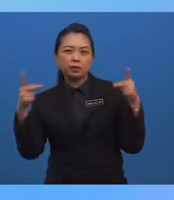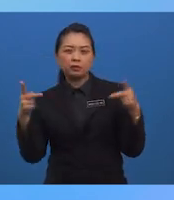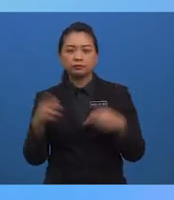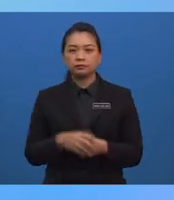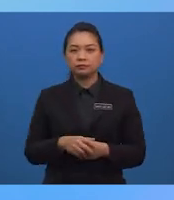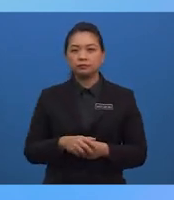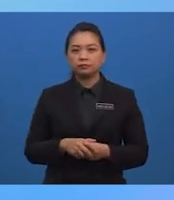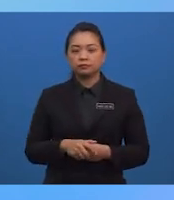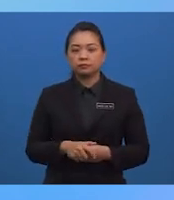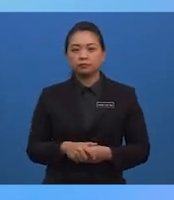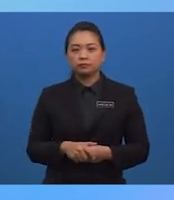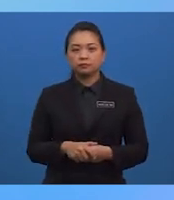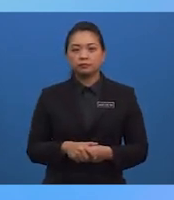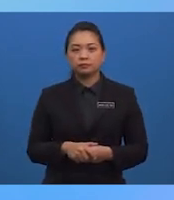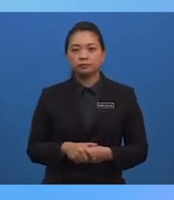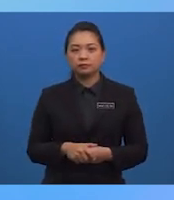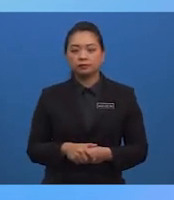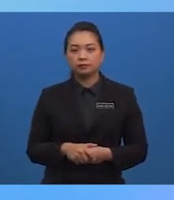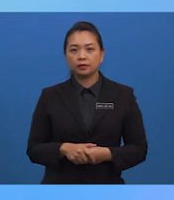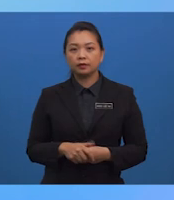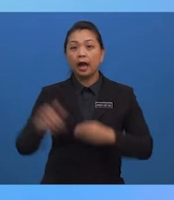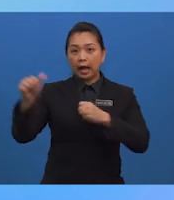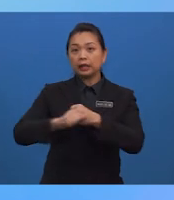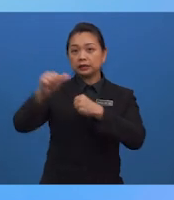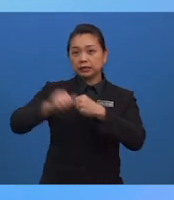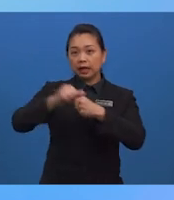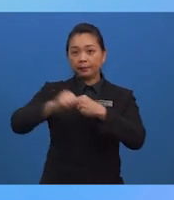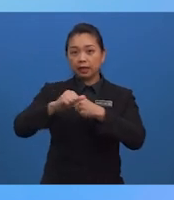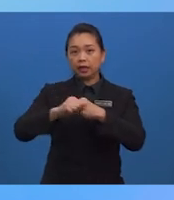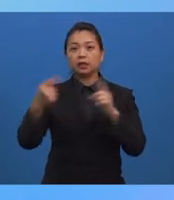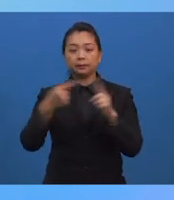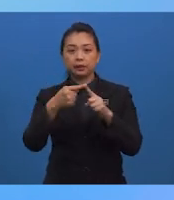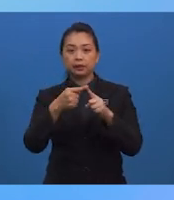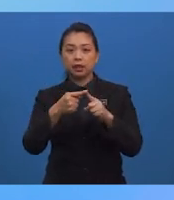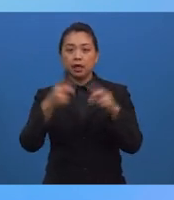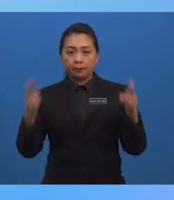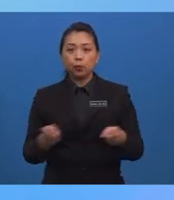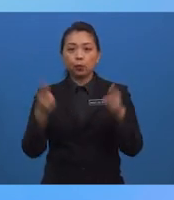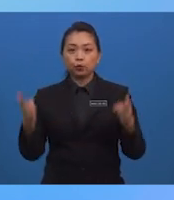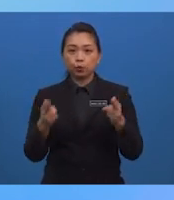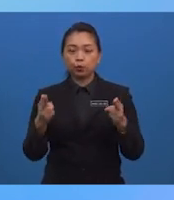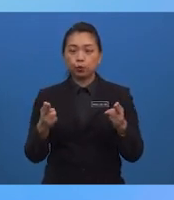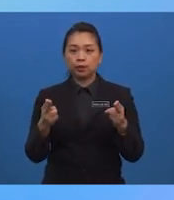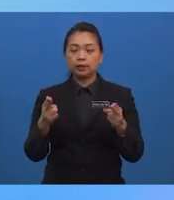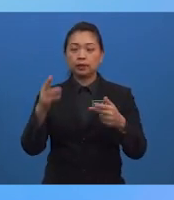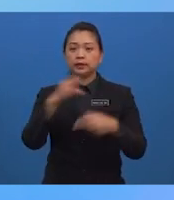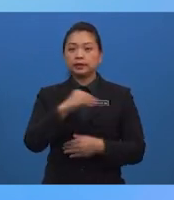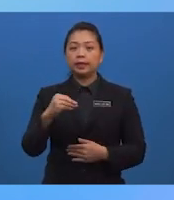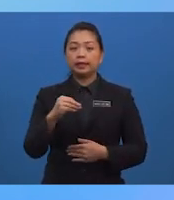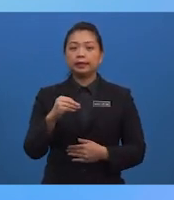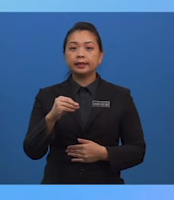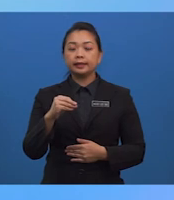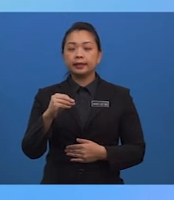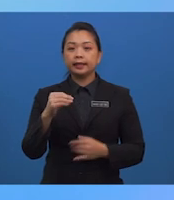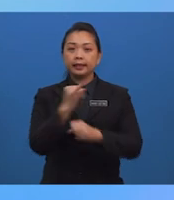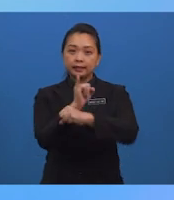Kesan negatif yang keempat ialah ancaman kepada pengusaha dan produk tempatan, khususnya industri kecil